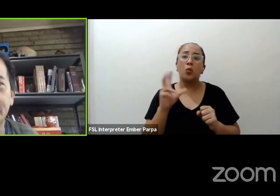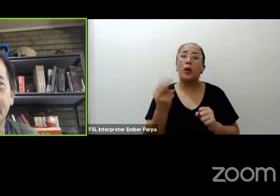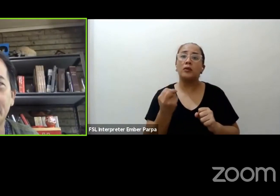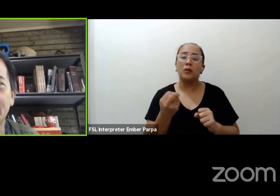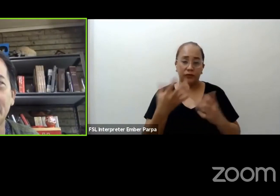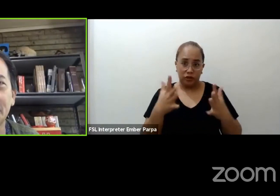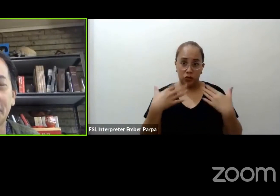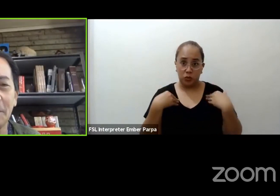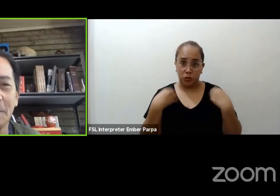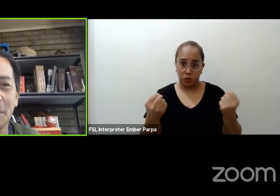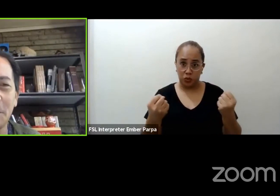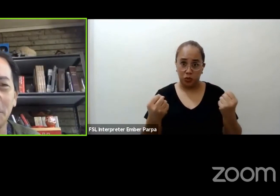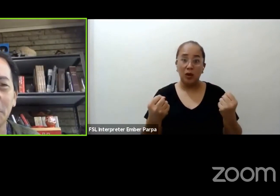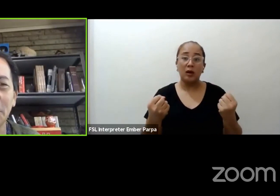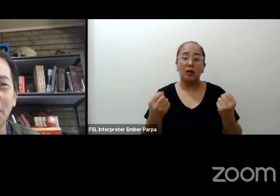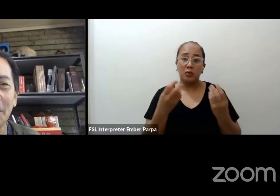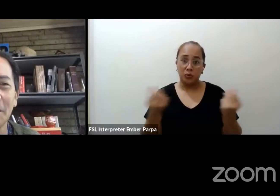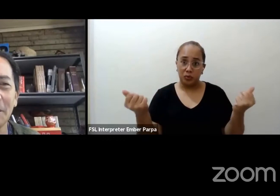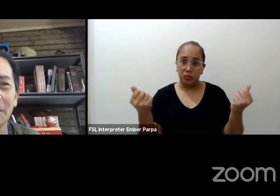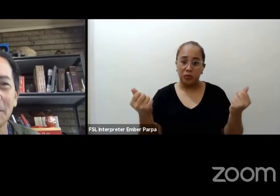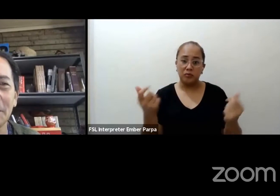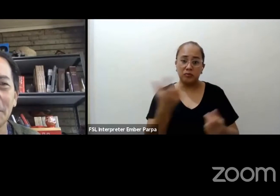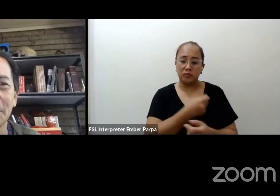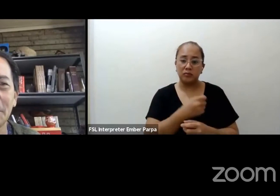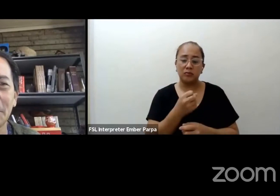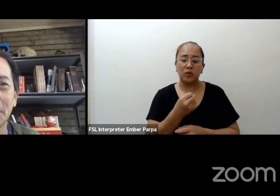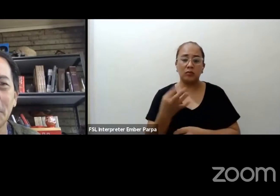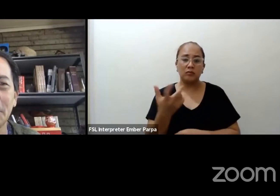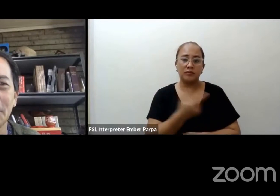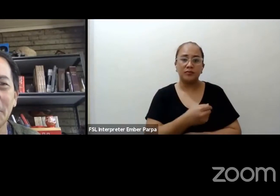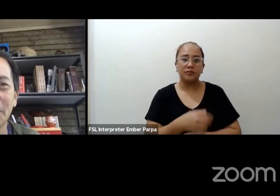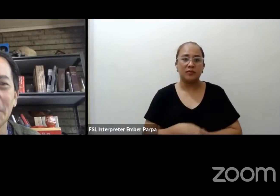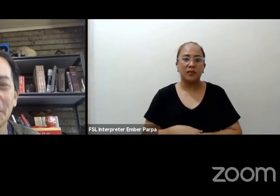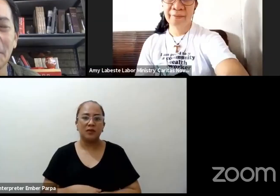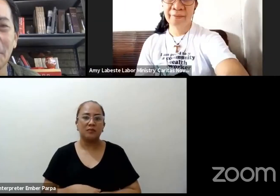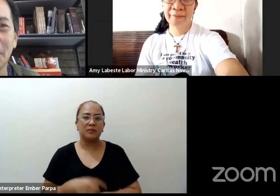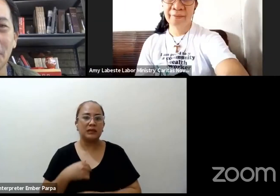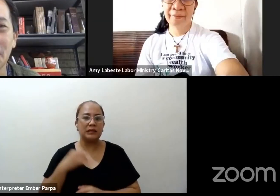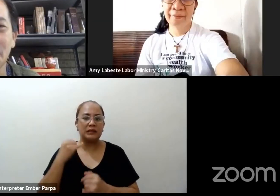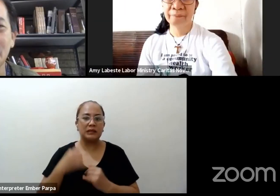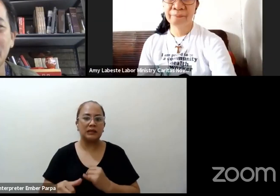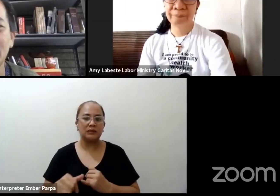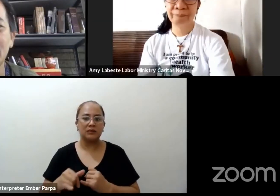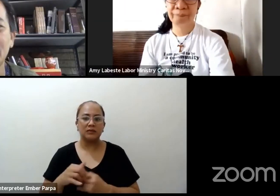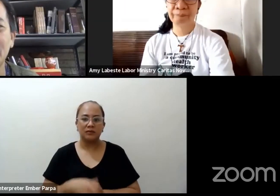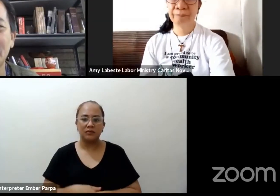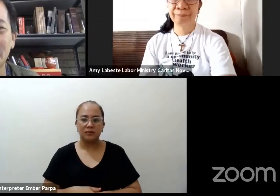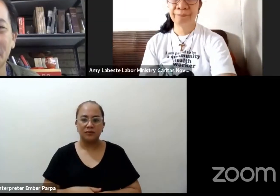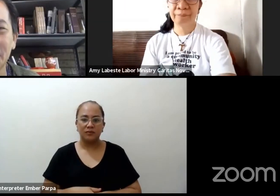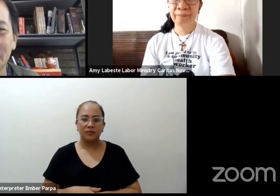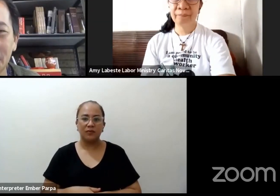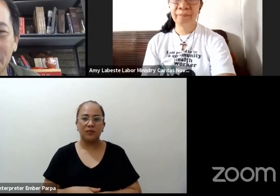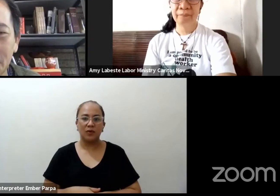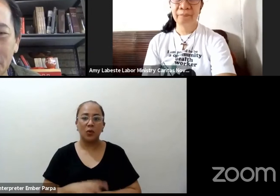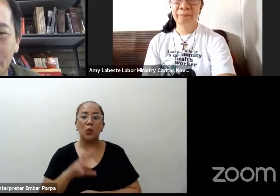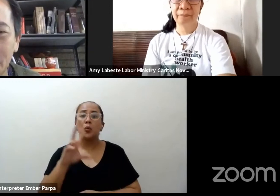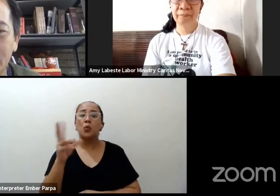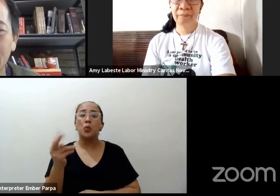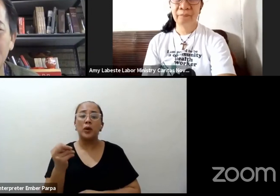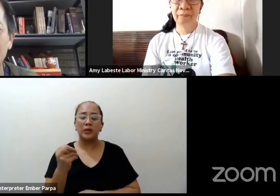recovery? I can take the last question, which is kailan magpapabakuna after